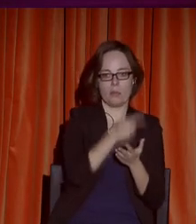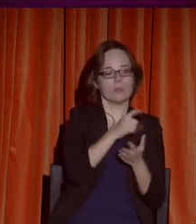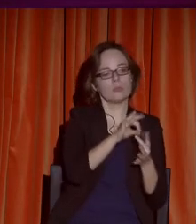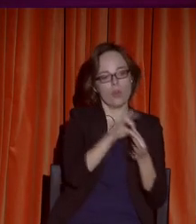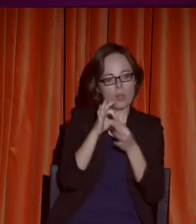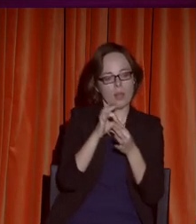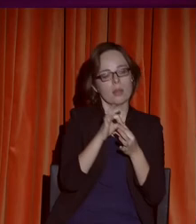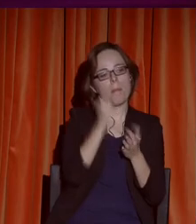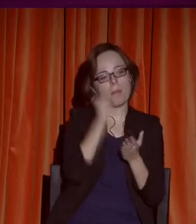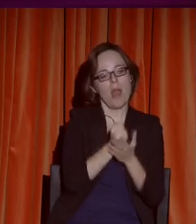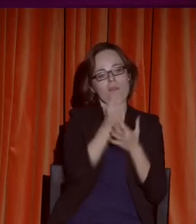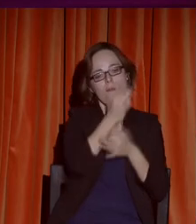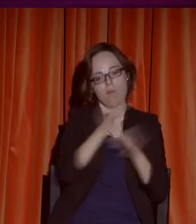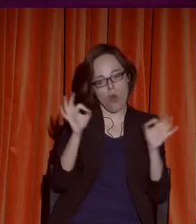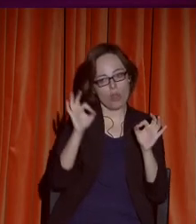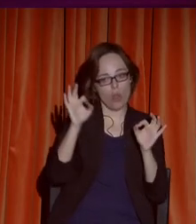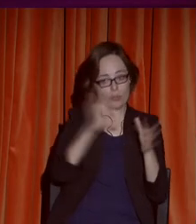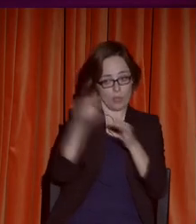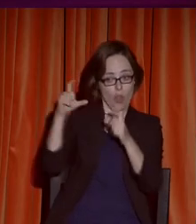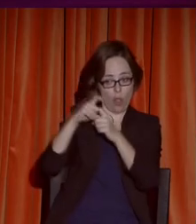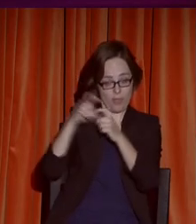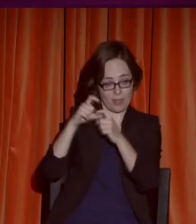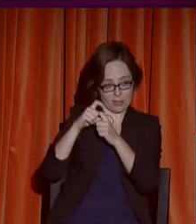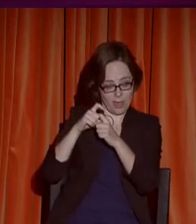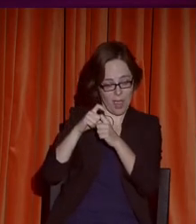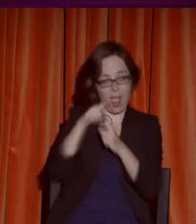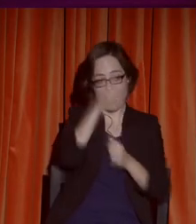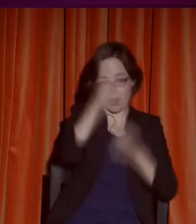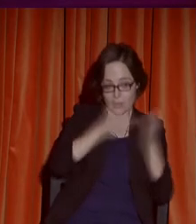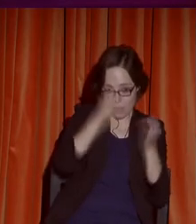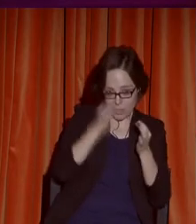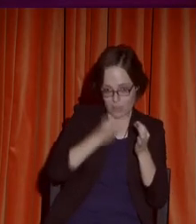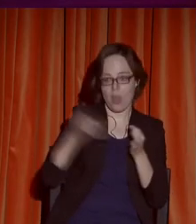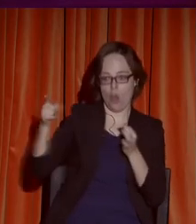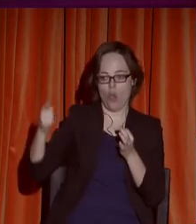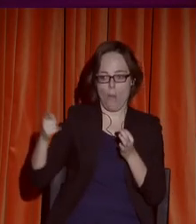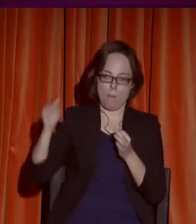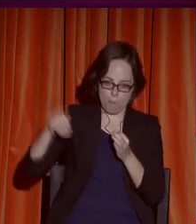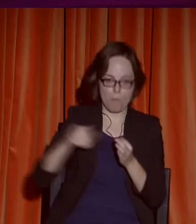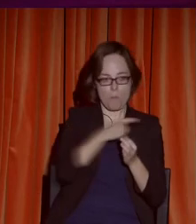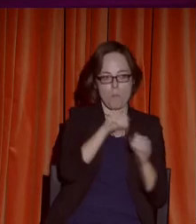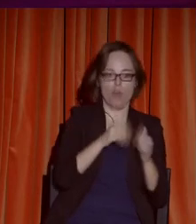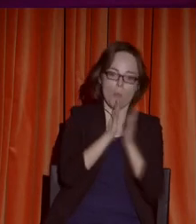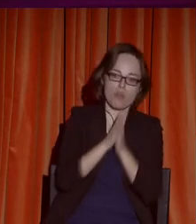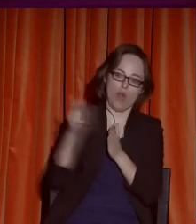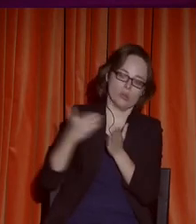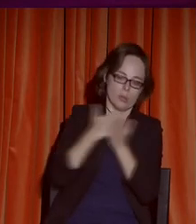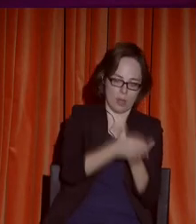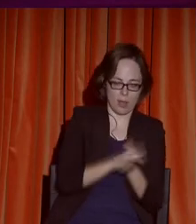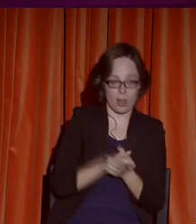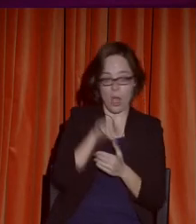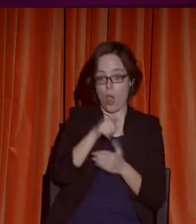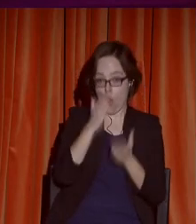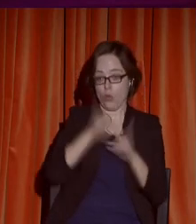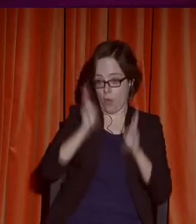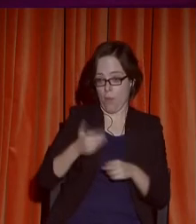interpretację i stosowanie praw i wolności zawartych w konwencji. Ten protokół numer 16 już wszedł w życie i Trybunał na jego podstawie wydał pierwszą opinię